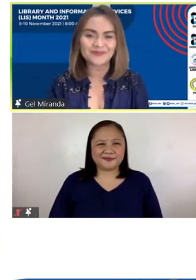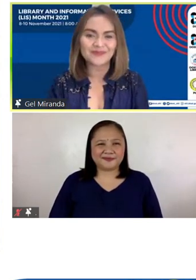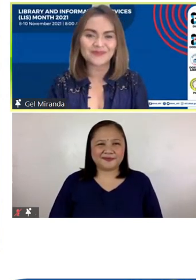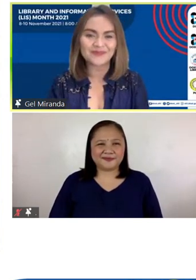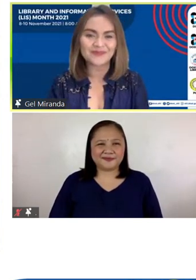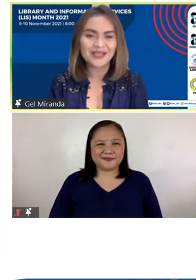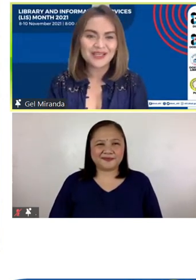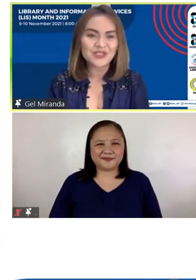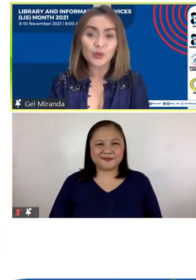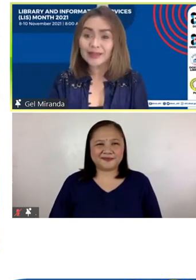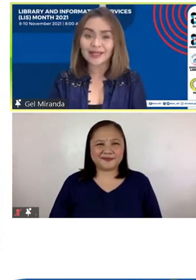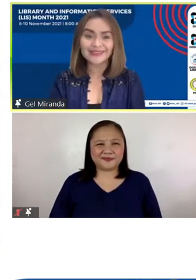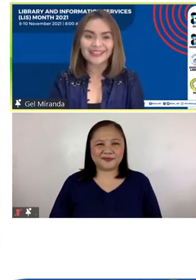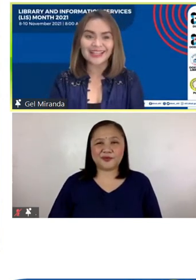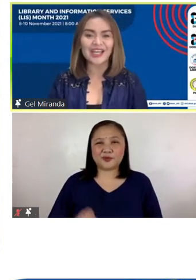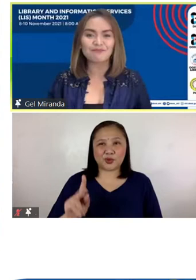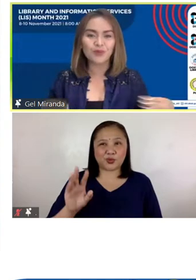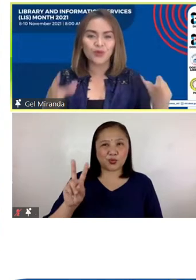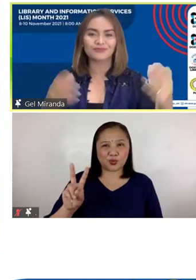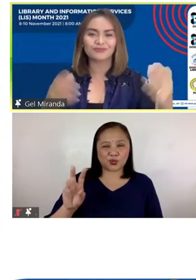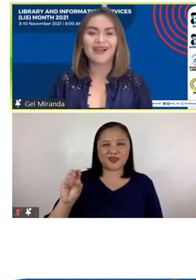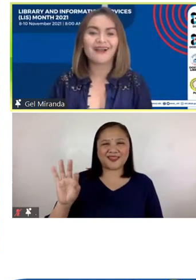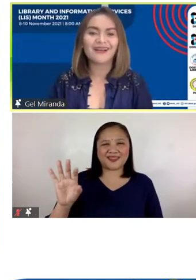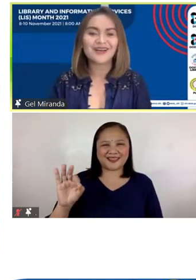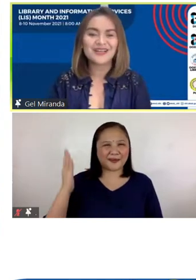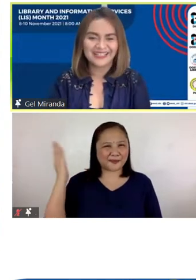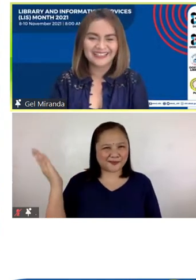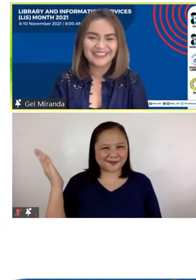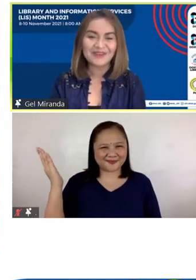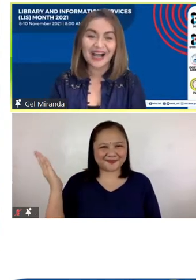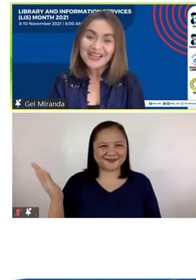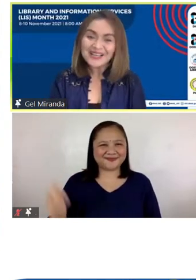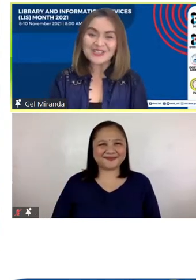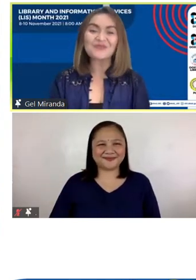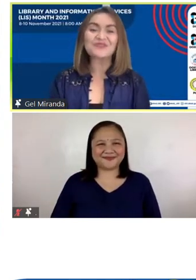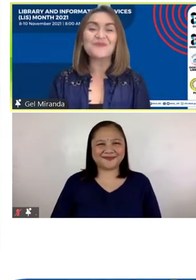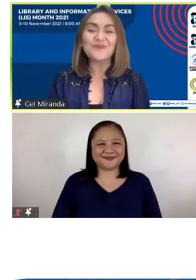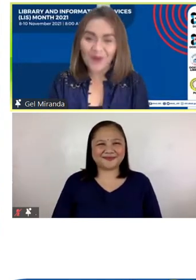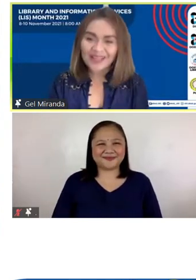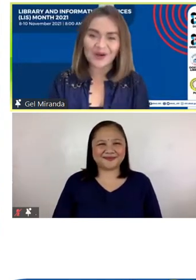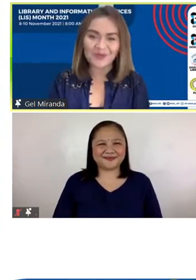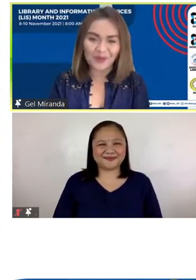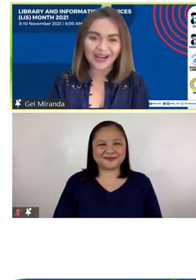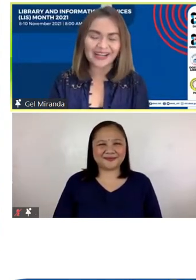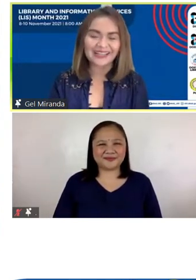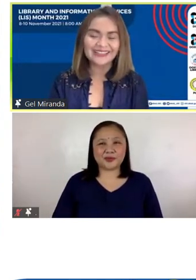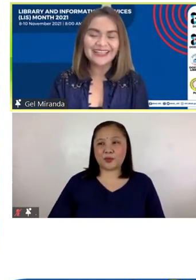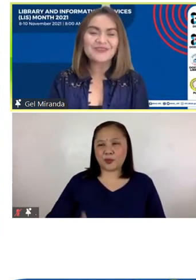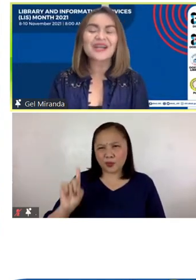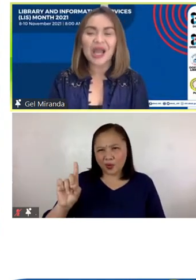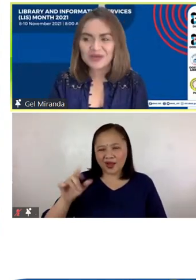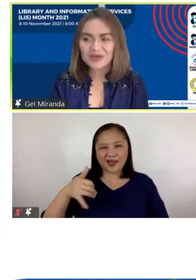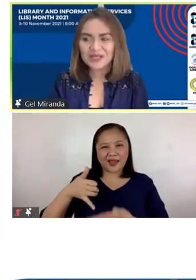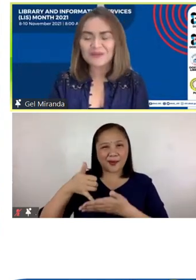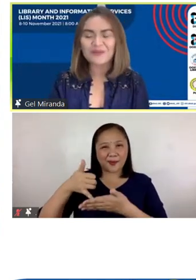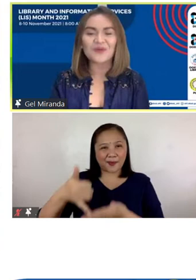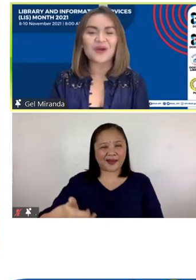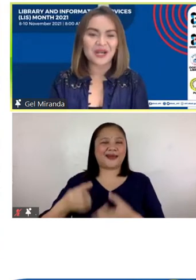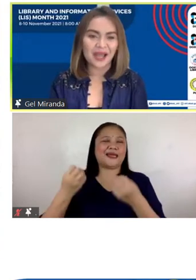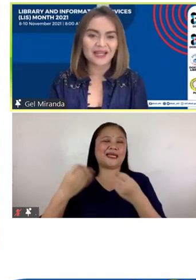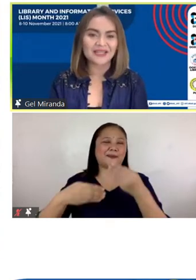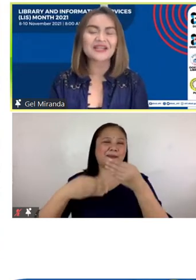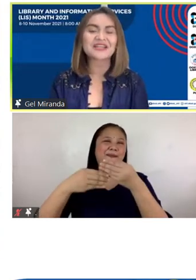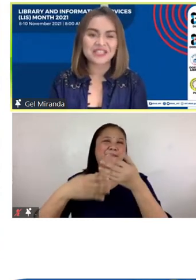Okay. So 2019, ayan, boom. Diba? So from one award, marami na